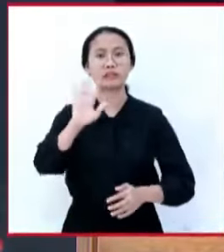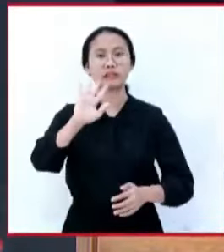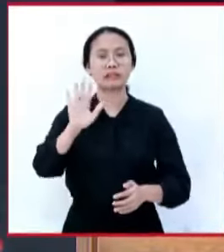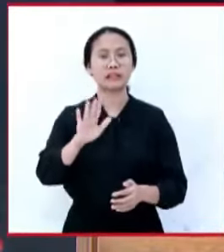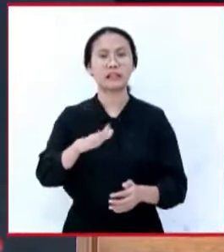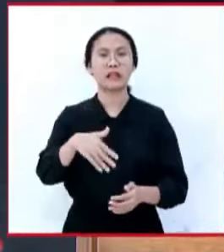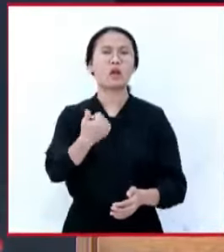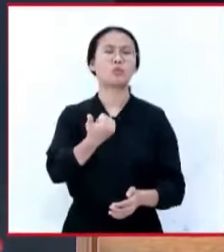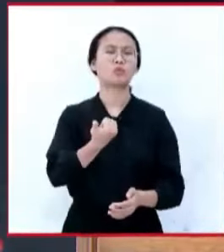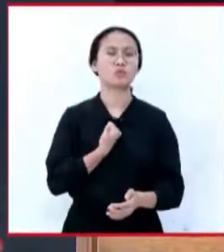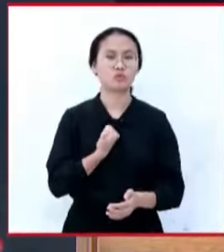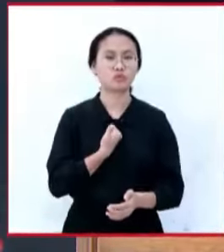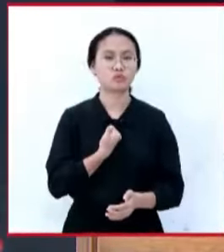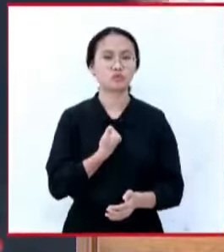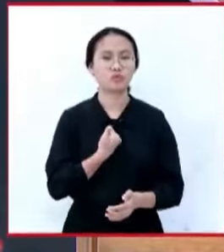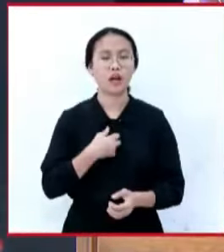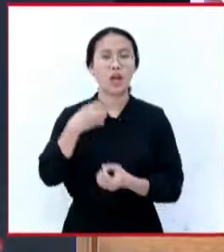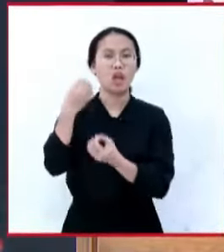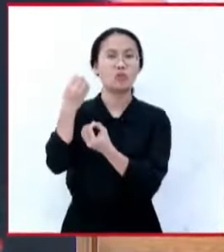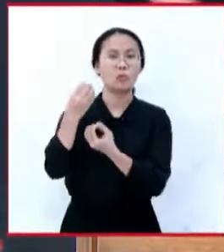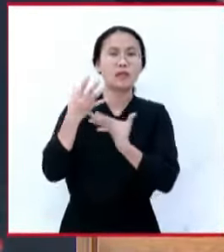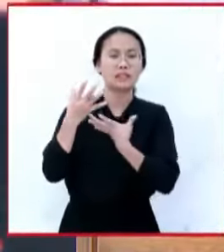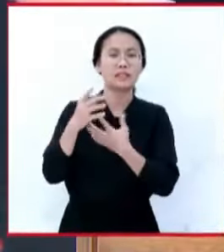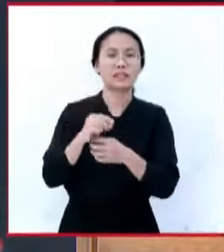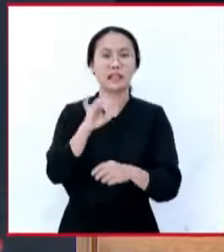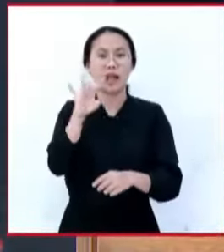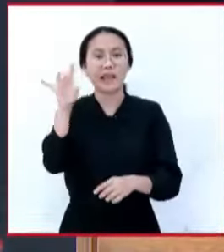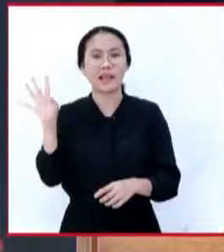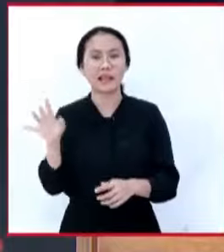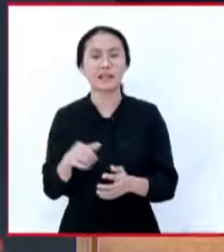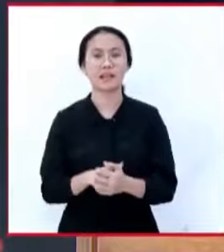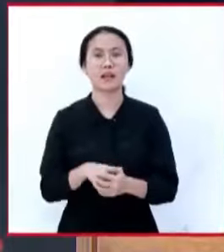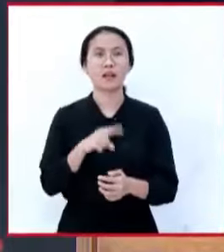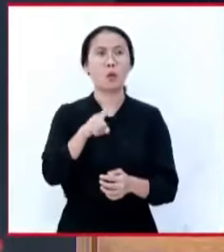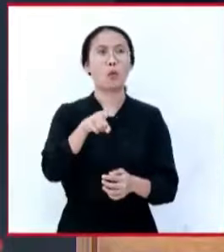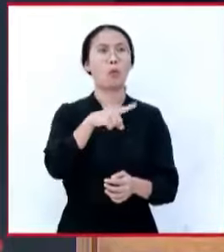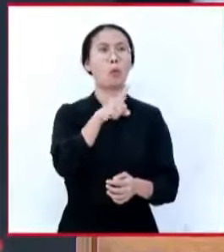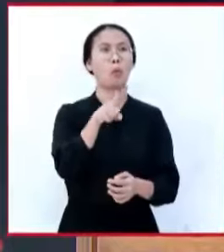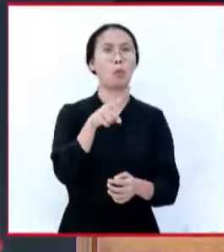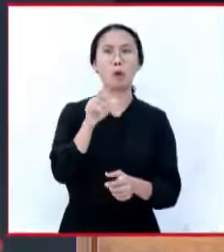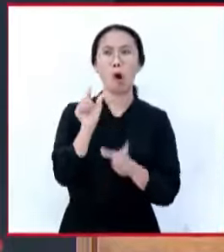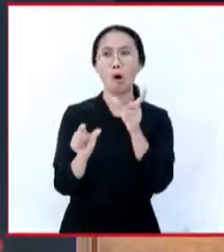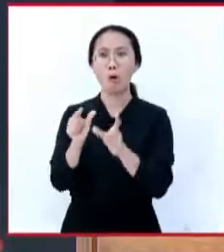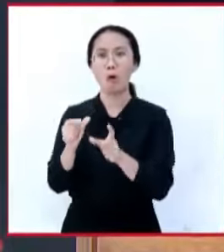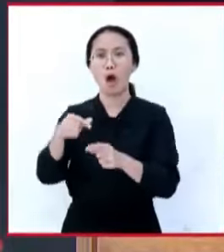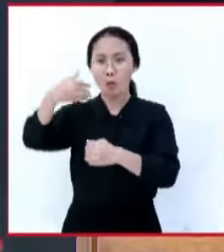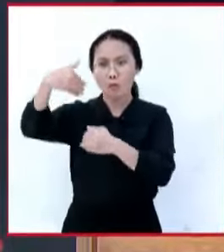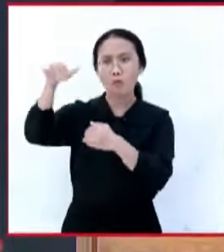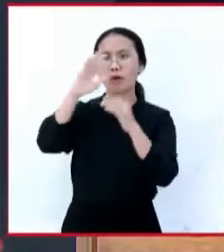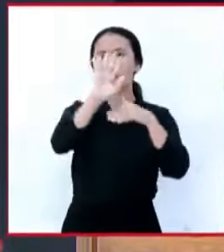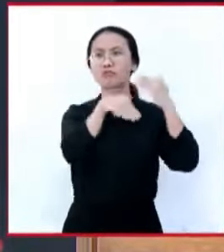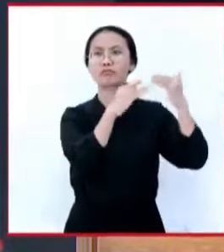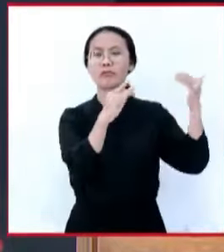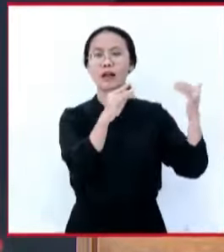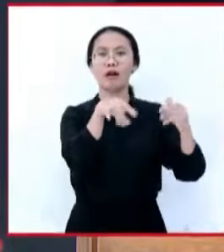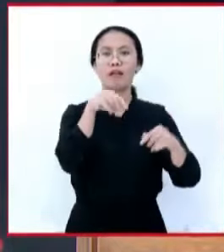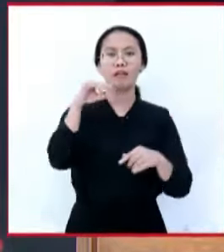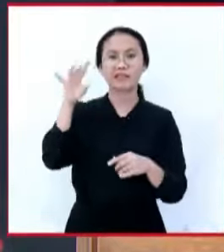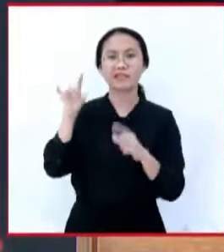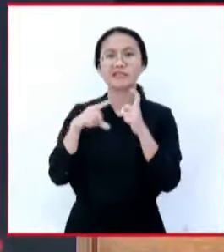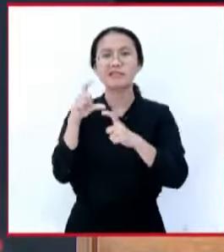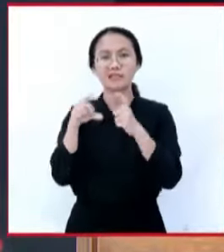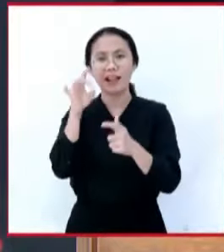informasi apapun misalnya ada orang pulang dari surga lalu cerita ini cerita itu sebenarnya